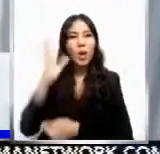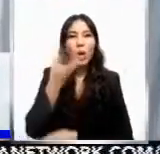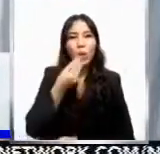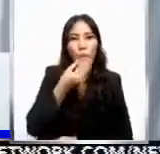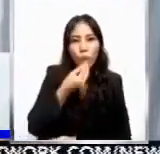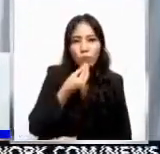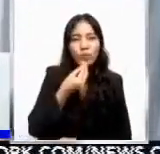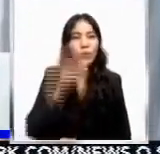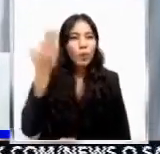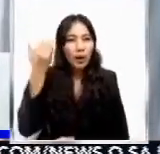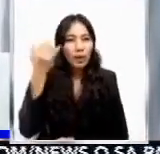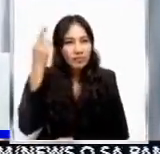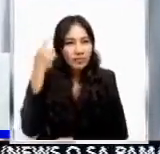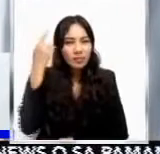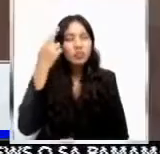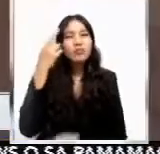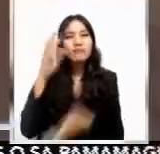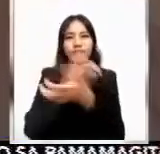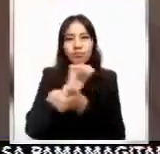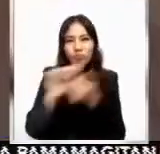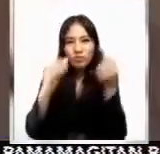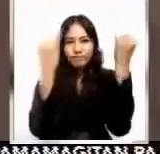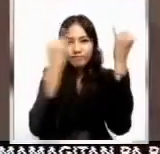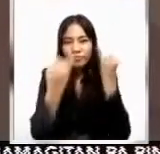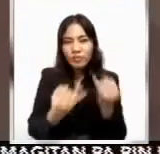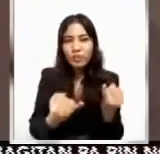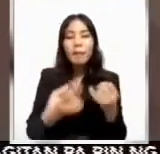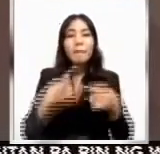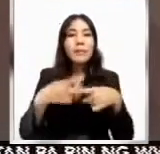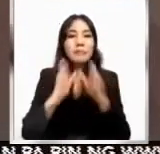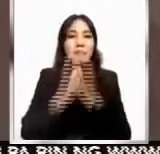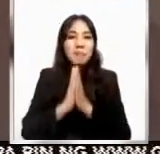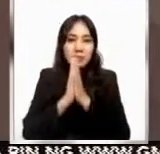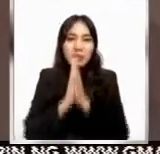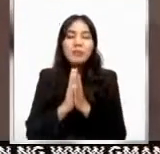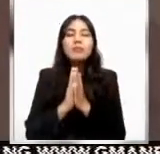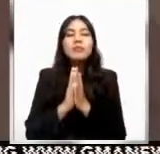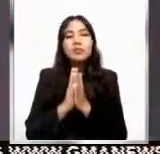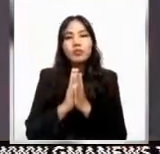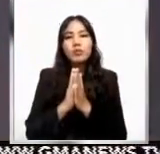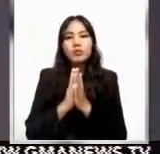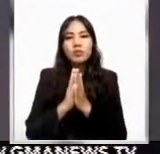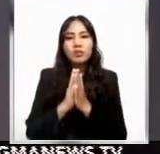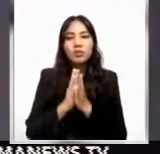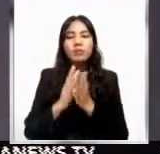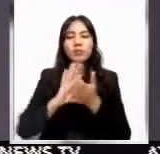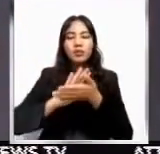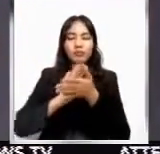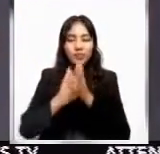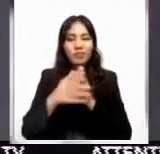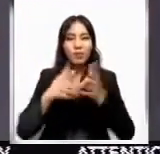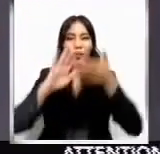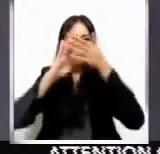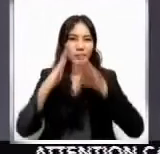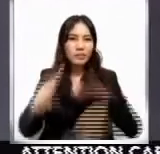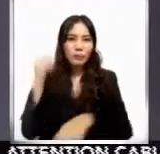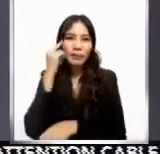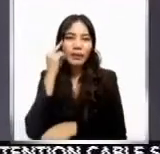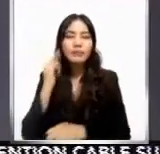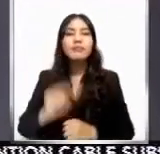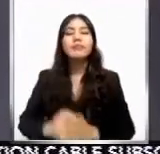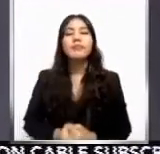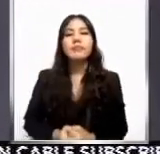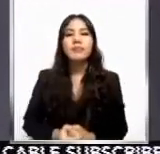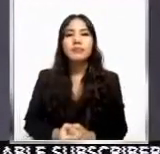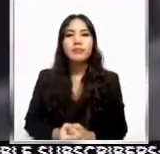Pero ipagdadasal na lang daw nila ito para maliwanagan ang kaisipan nito. It was an act of vandalism indeed,